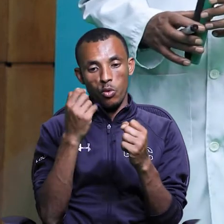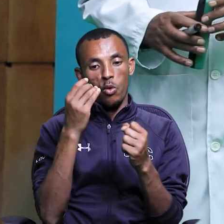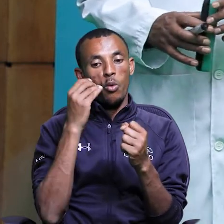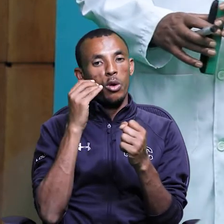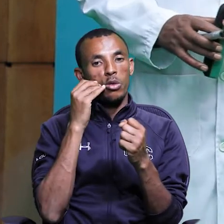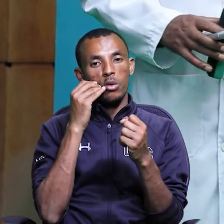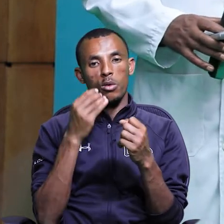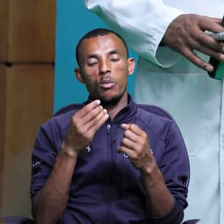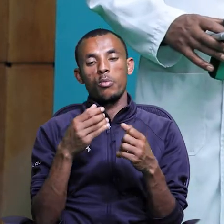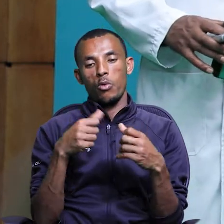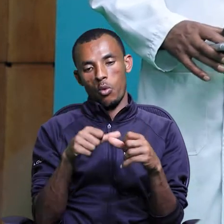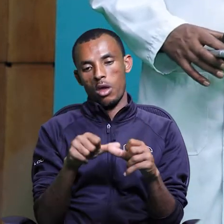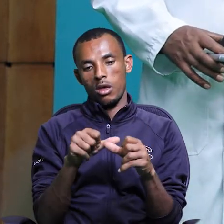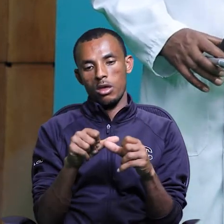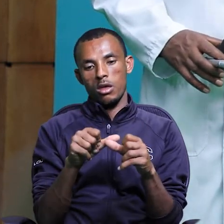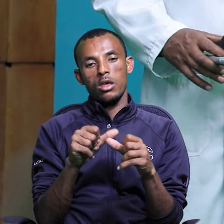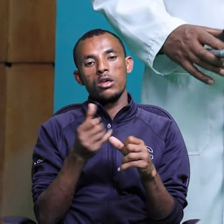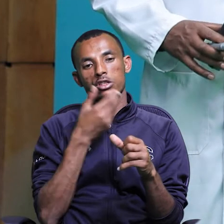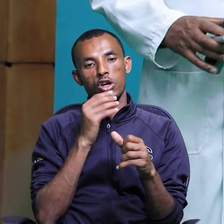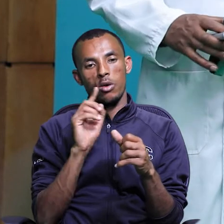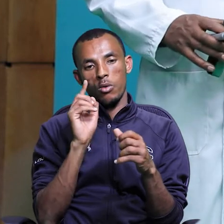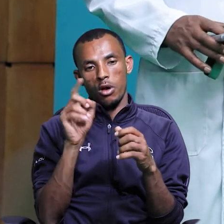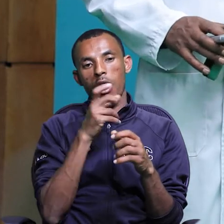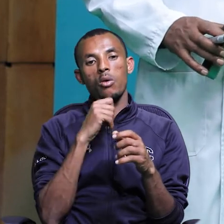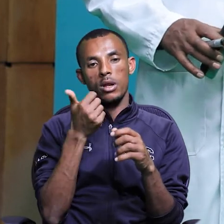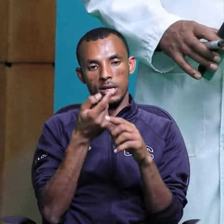ብንውል ይመከራል። ካልሆነ ግን